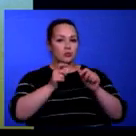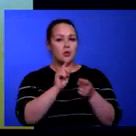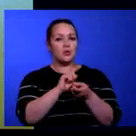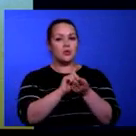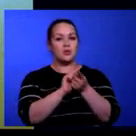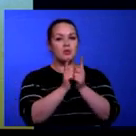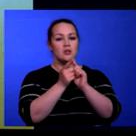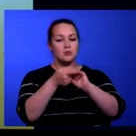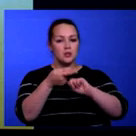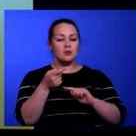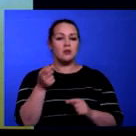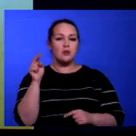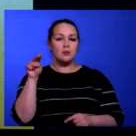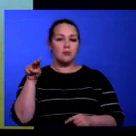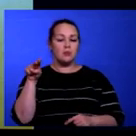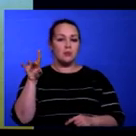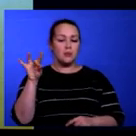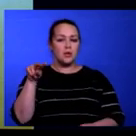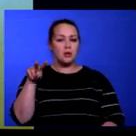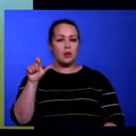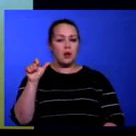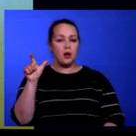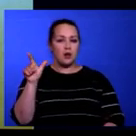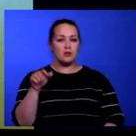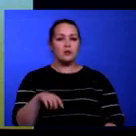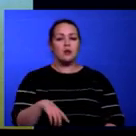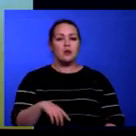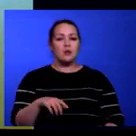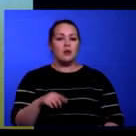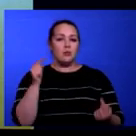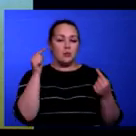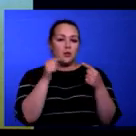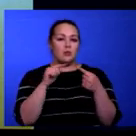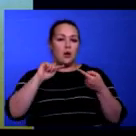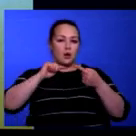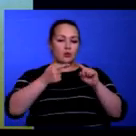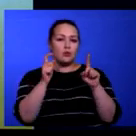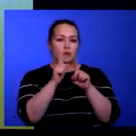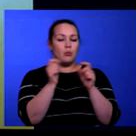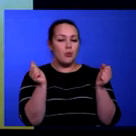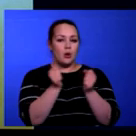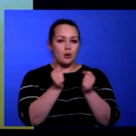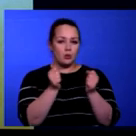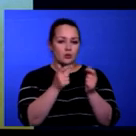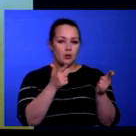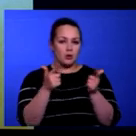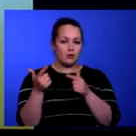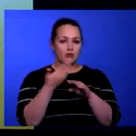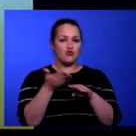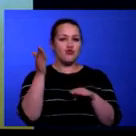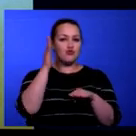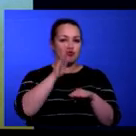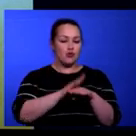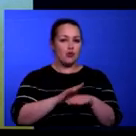данные прилагательные подберите антоним к слову холодный готова тяжелые